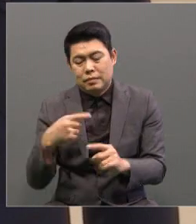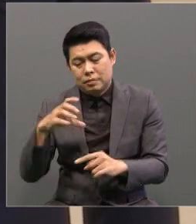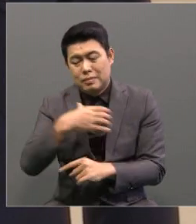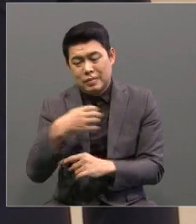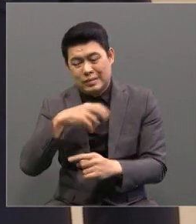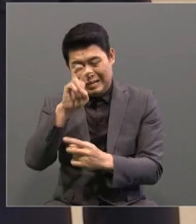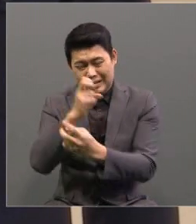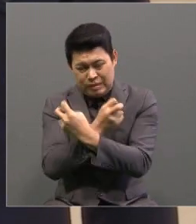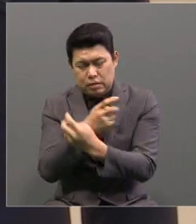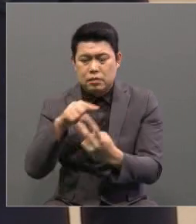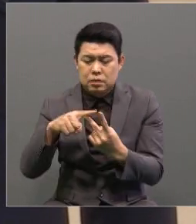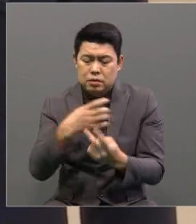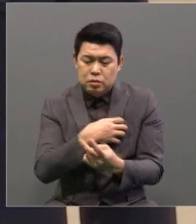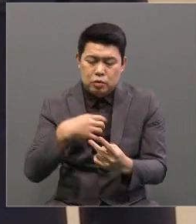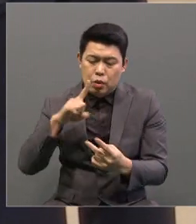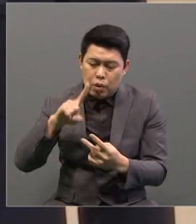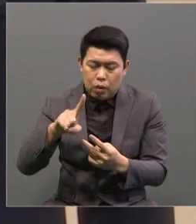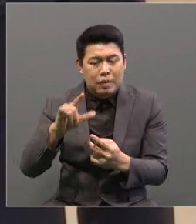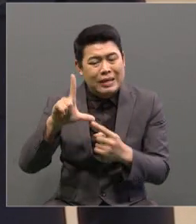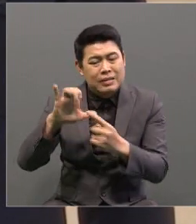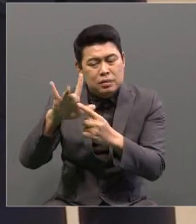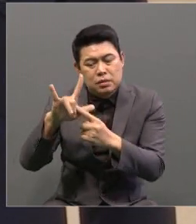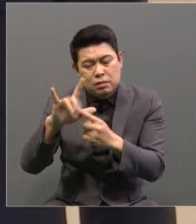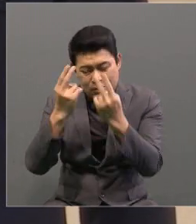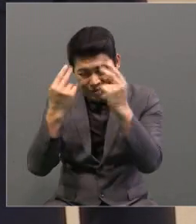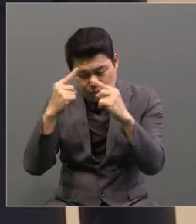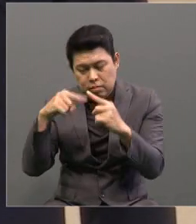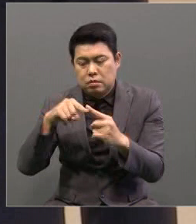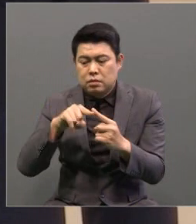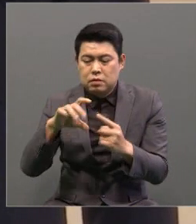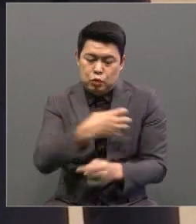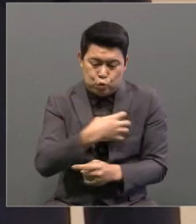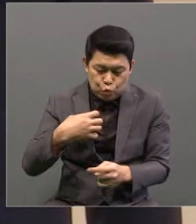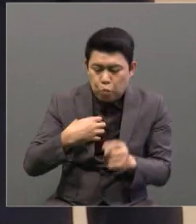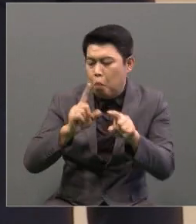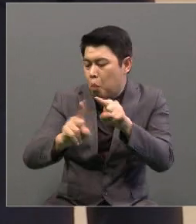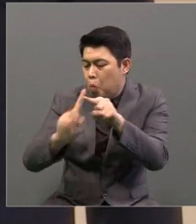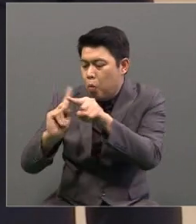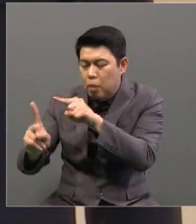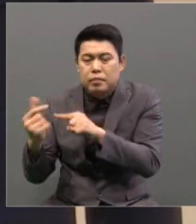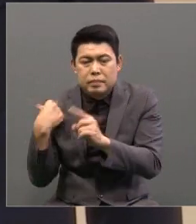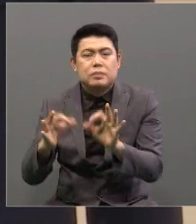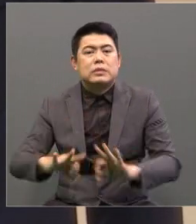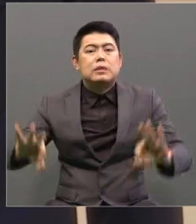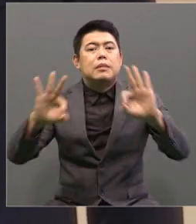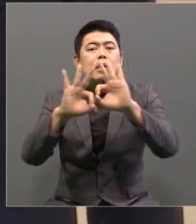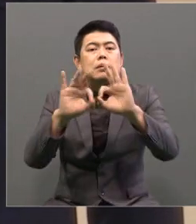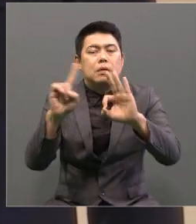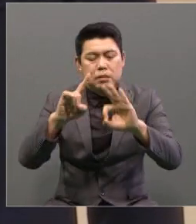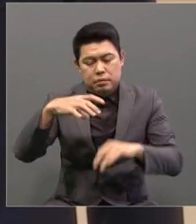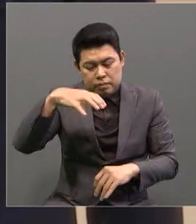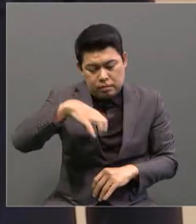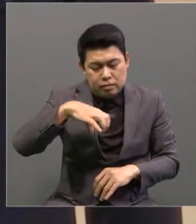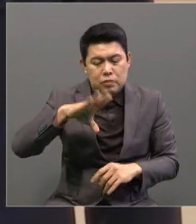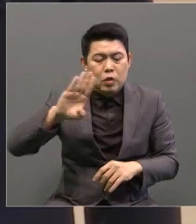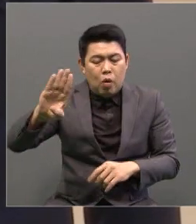ศาลเอกอัครทูตไทยที่กรุงริยาดประเทศซาอุดีอาระเบียแล้วก็ที่สำคัญที่สุดนะครับก็คือกองทัพ